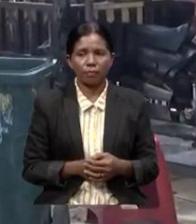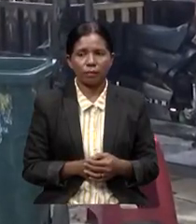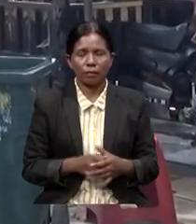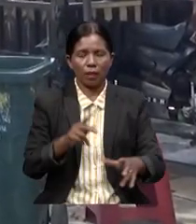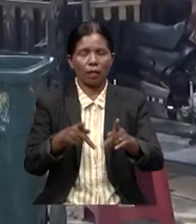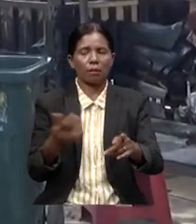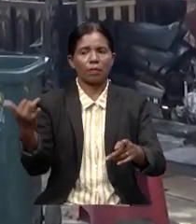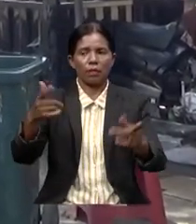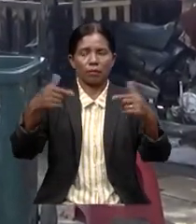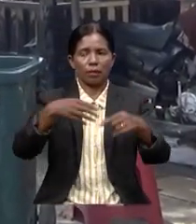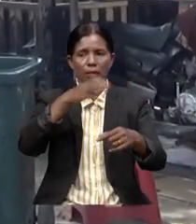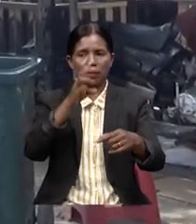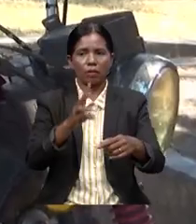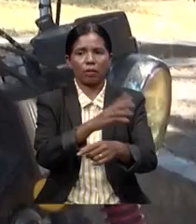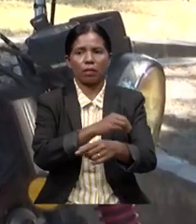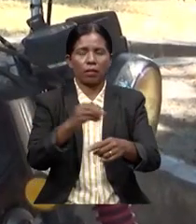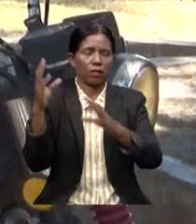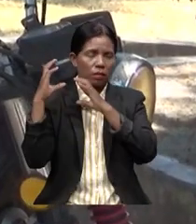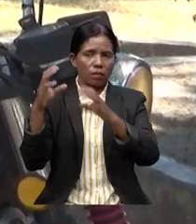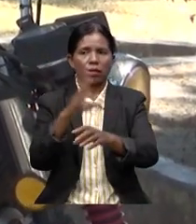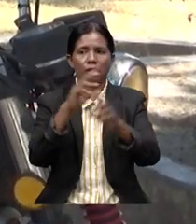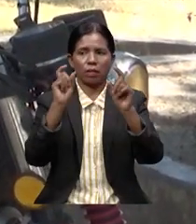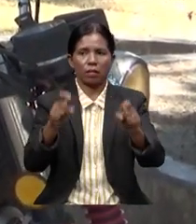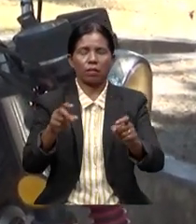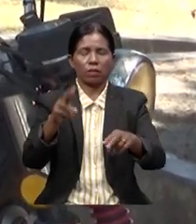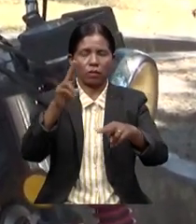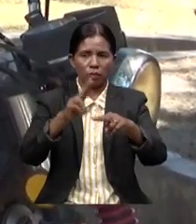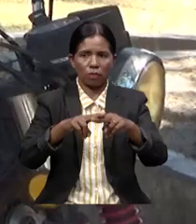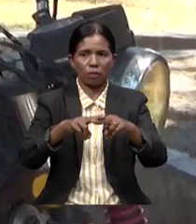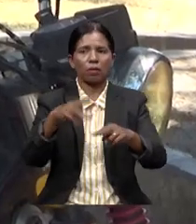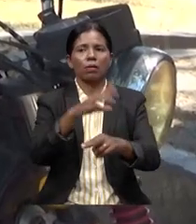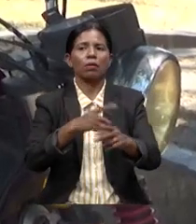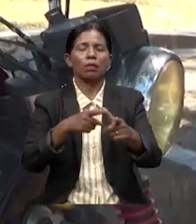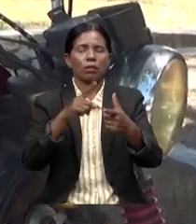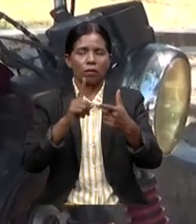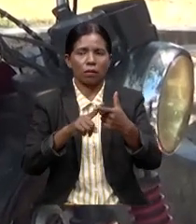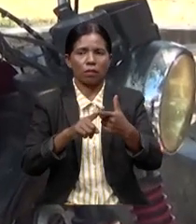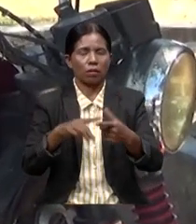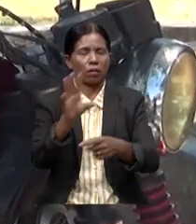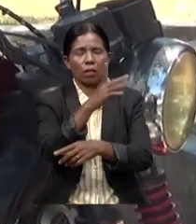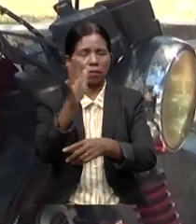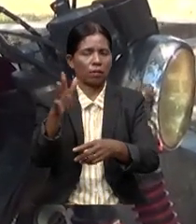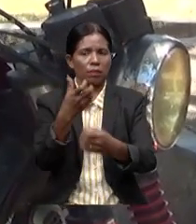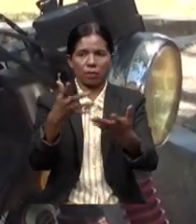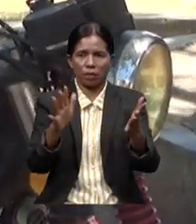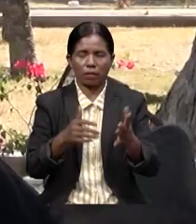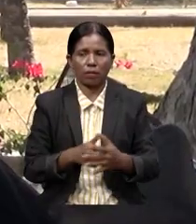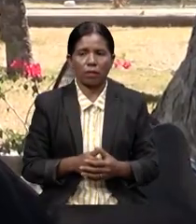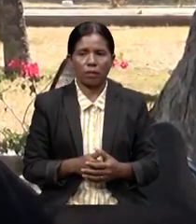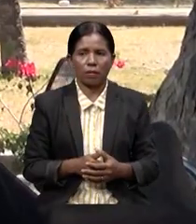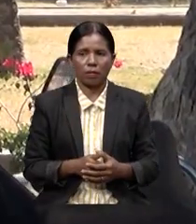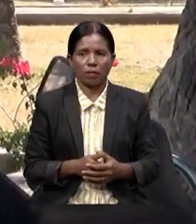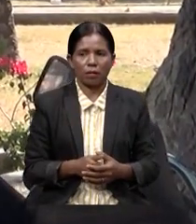masih ramai imun lubi ini mus bersih sama itu tinggi turia mahong. Sama ini imun mus lain. 50 dan